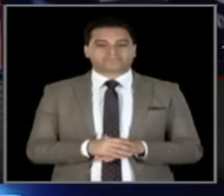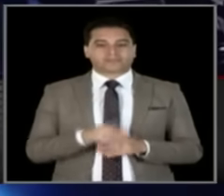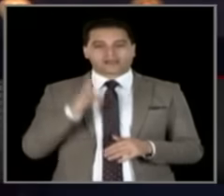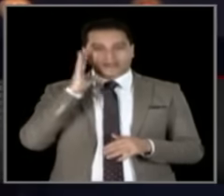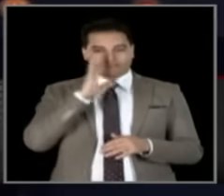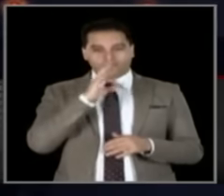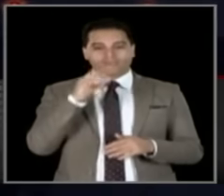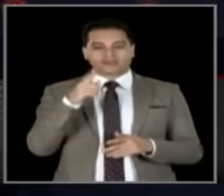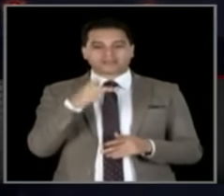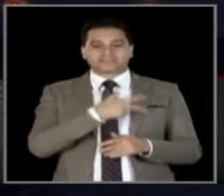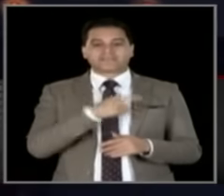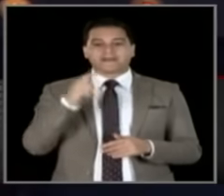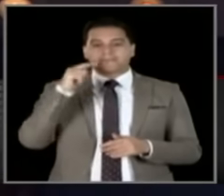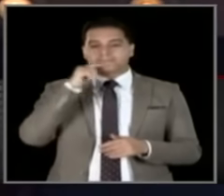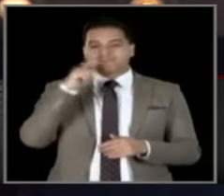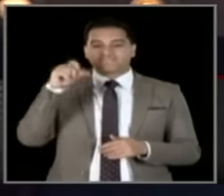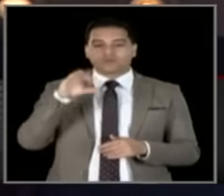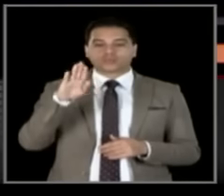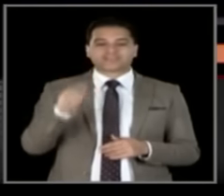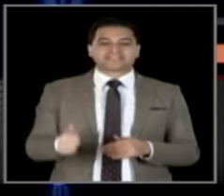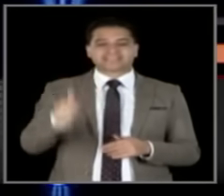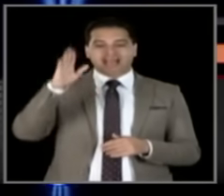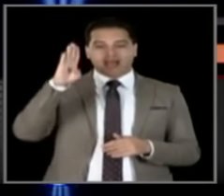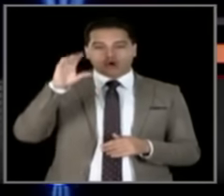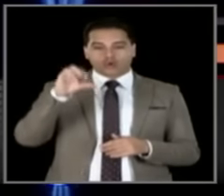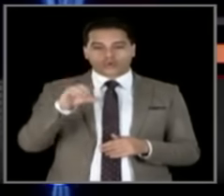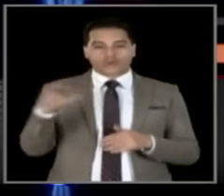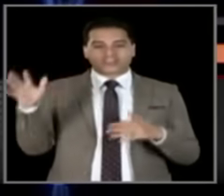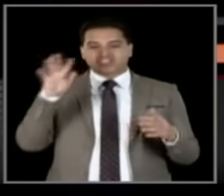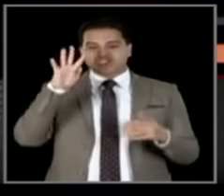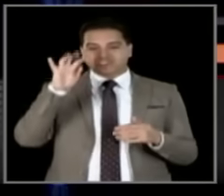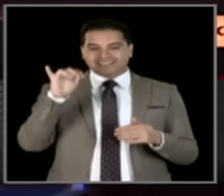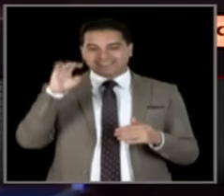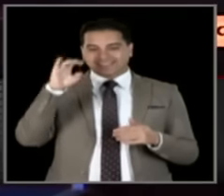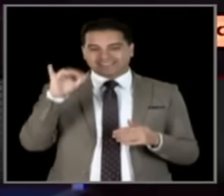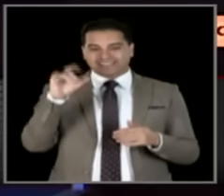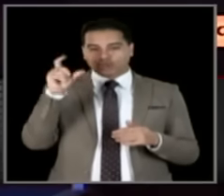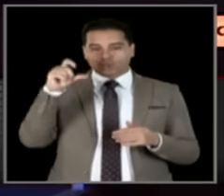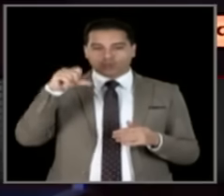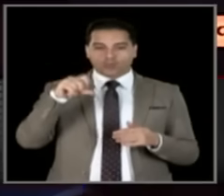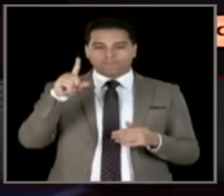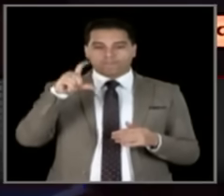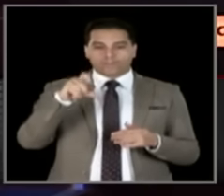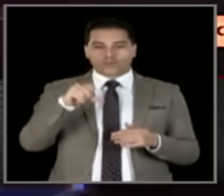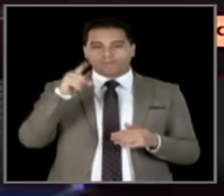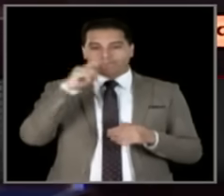أسست فوساكو شيجنوبو الجيش الأحمر الياباني عام